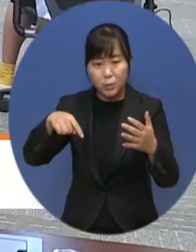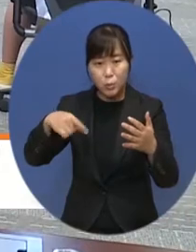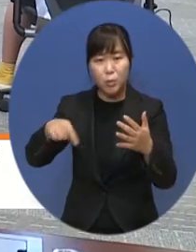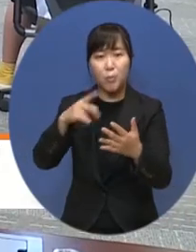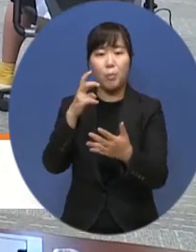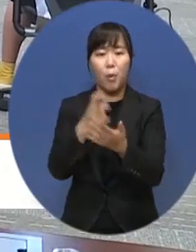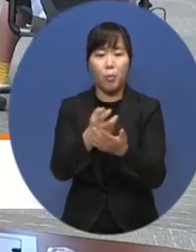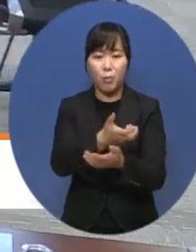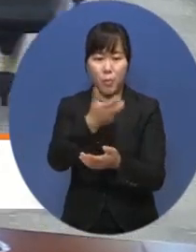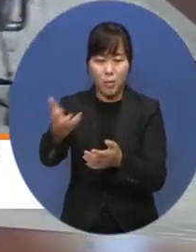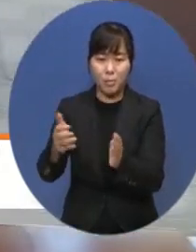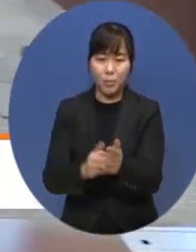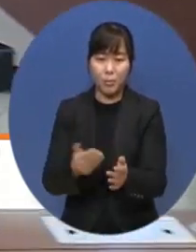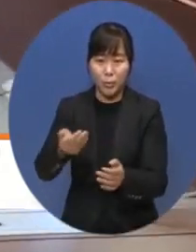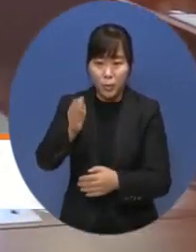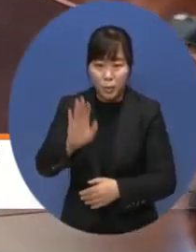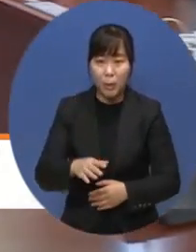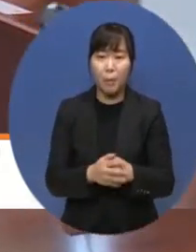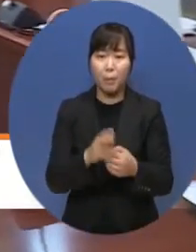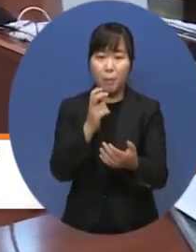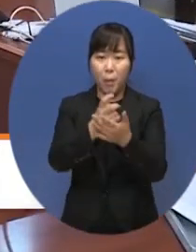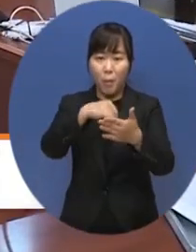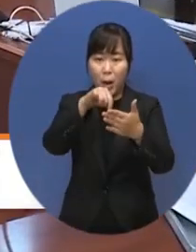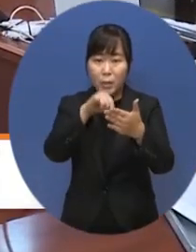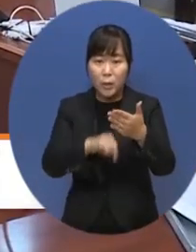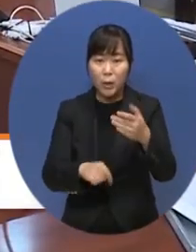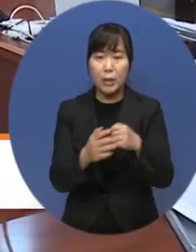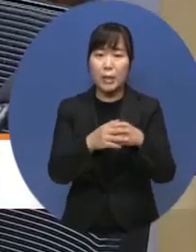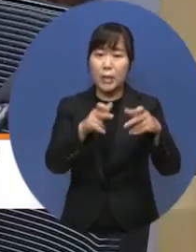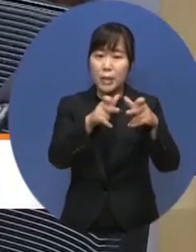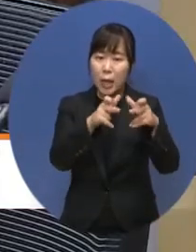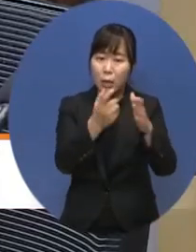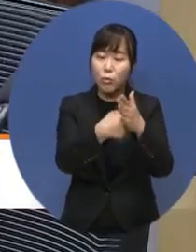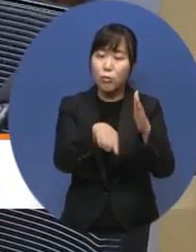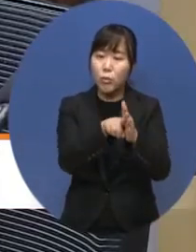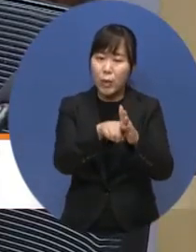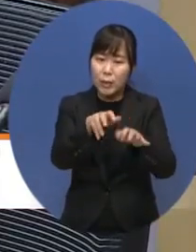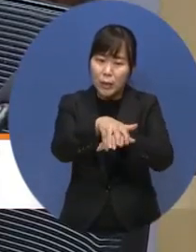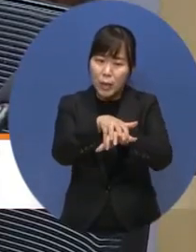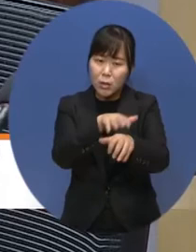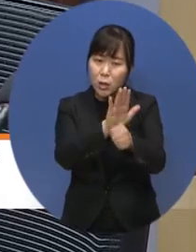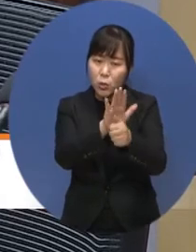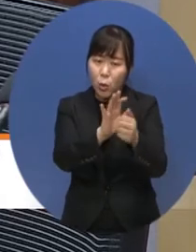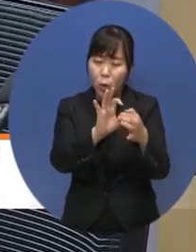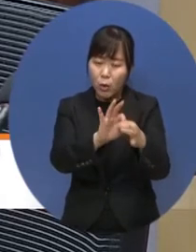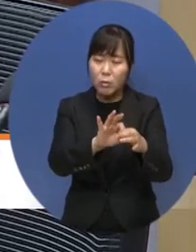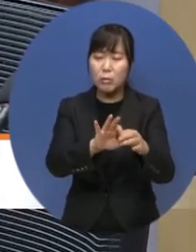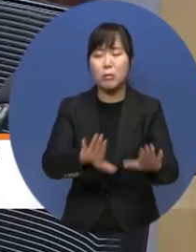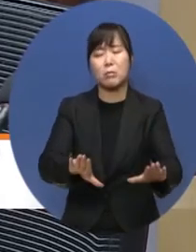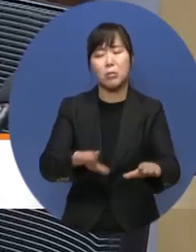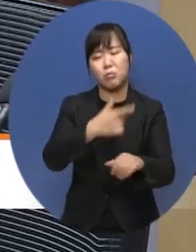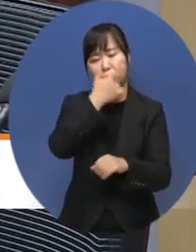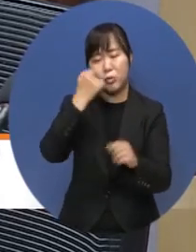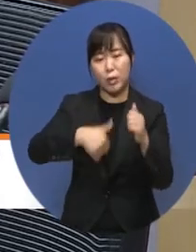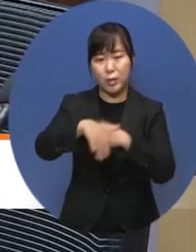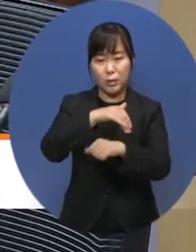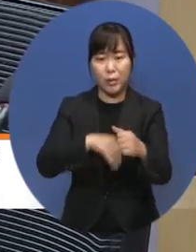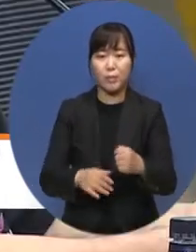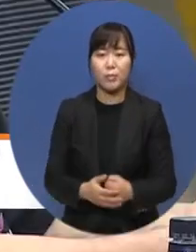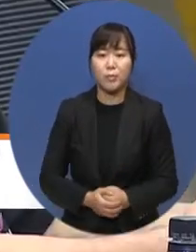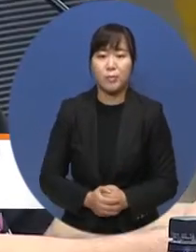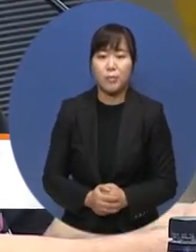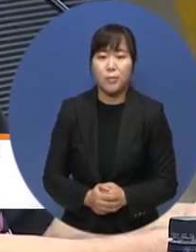이관됐습니다. 하지만 법안에서 장애인 당사자들을 위한 체계적인 지원은 여전히 부족한